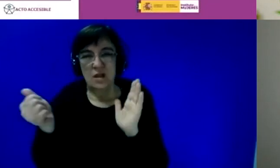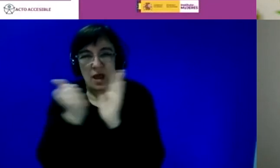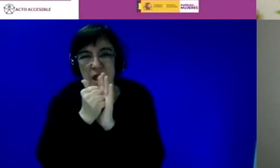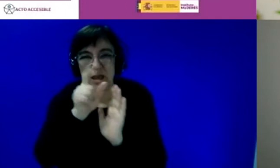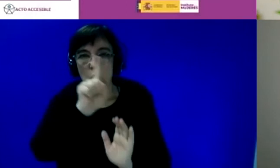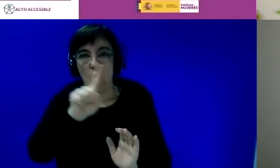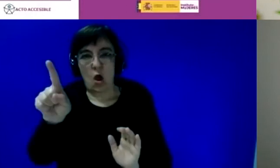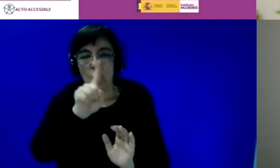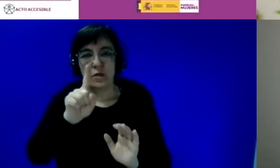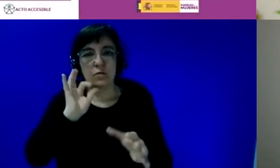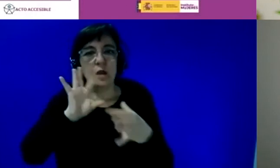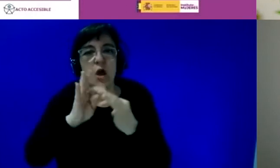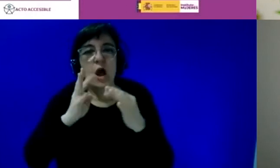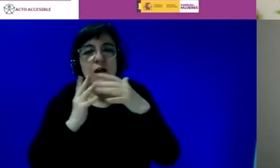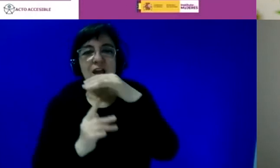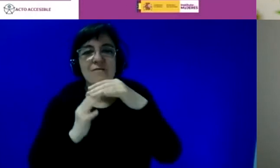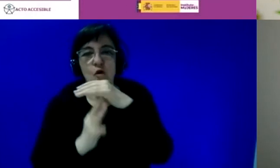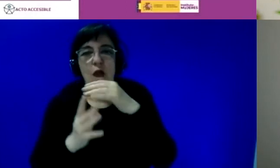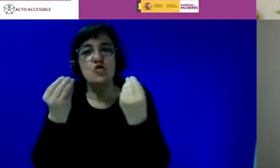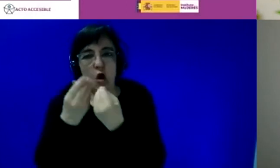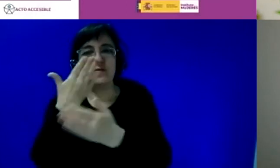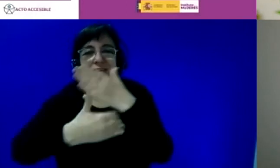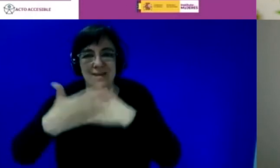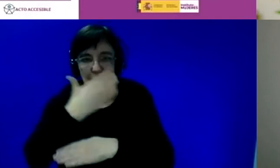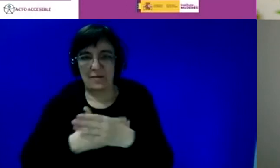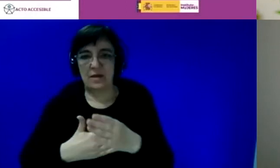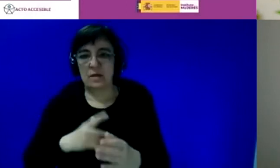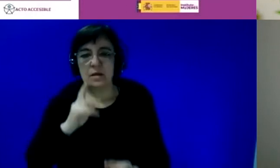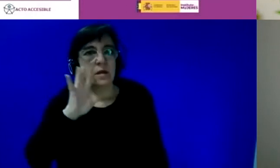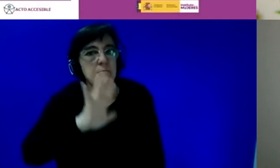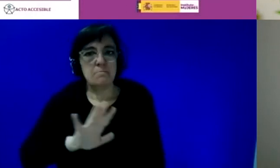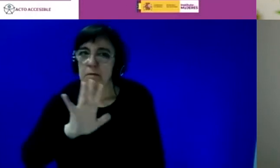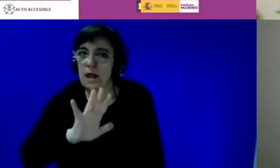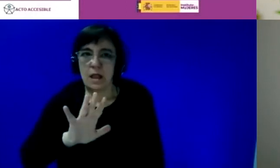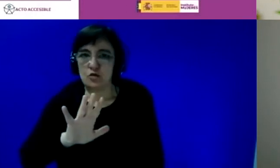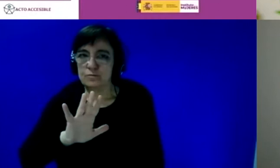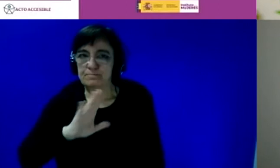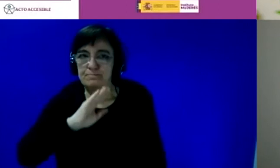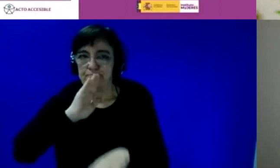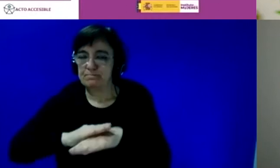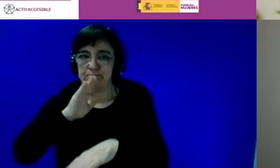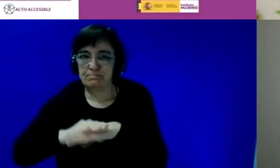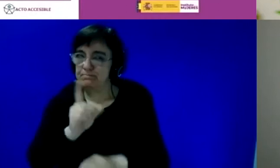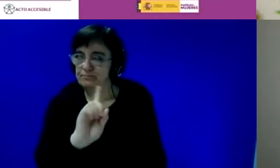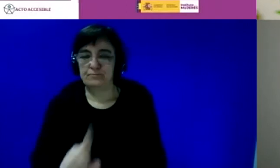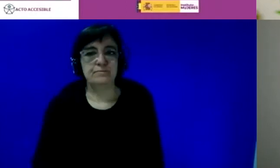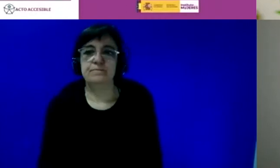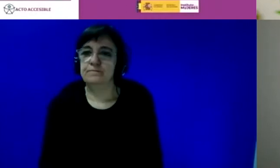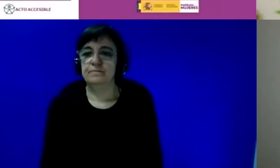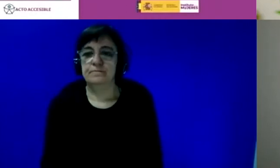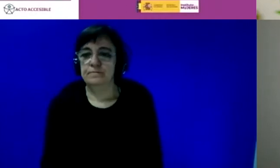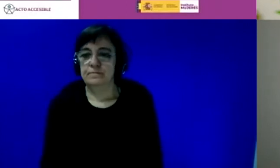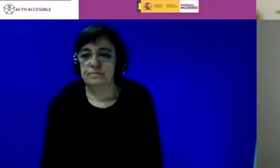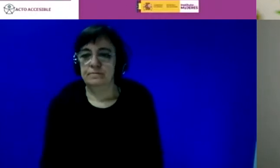with disabilities, they don't seem to be working. Ми просили, щоб та гуманітарна допомога, яка надходить